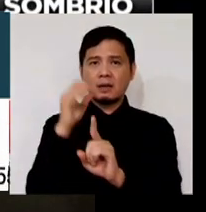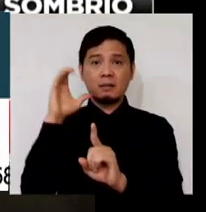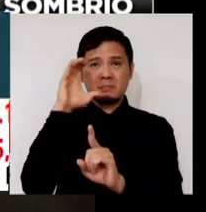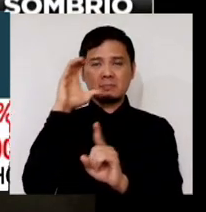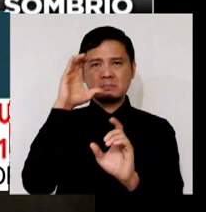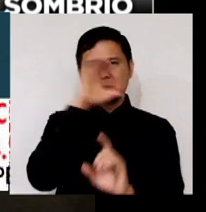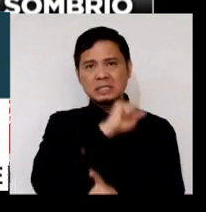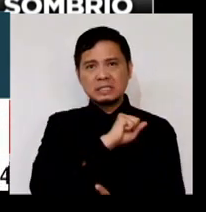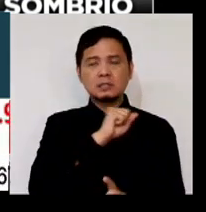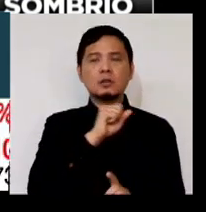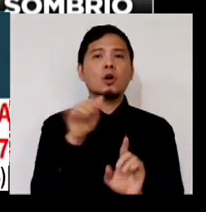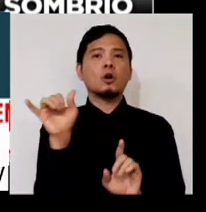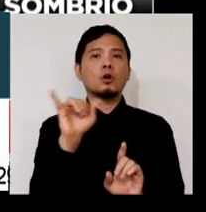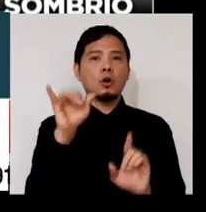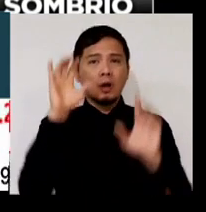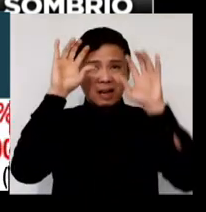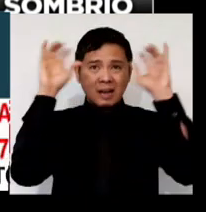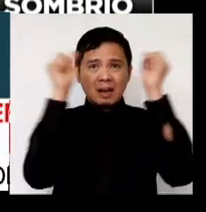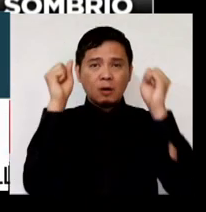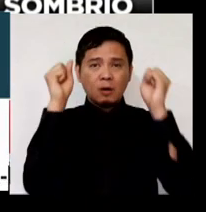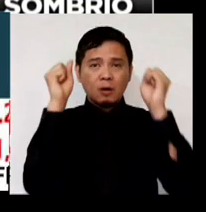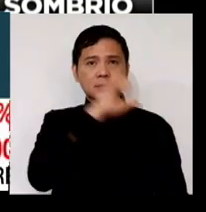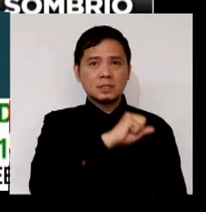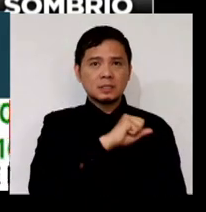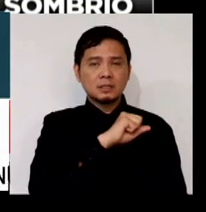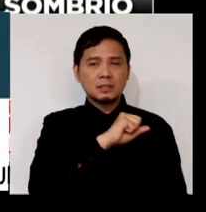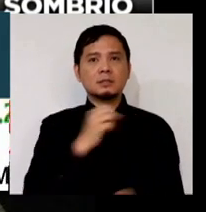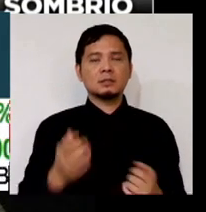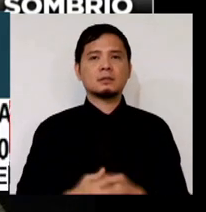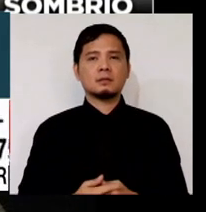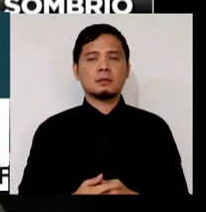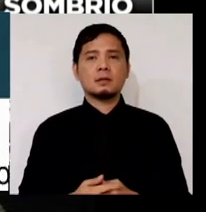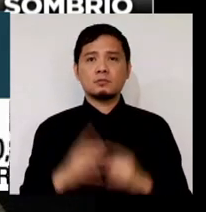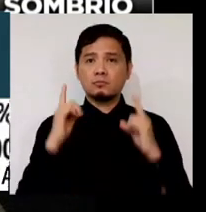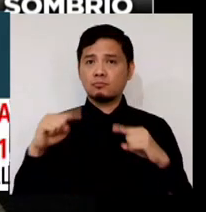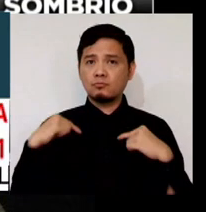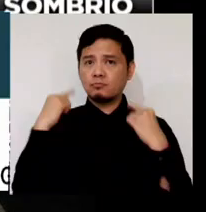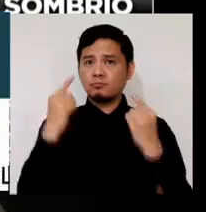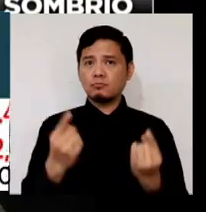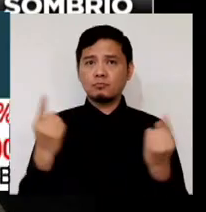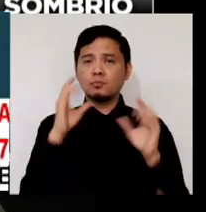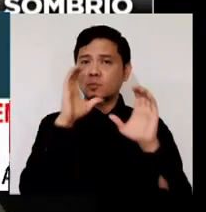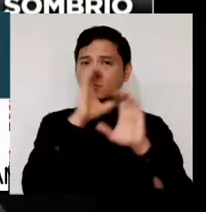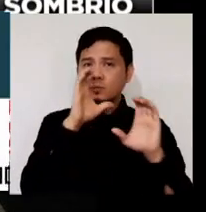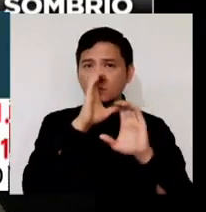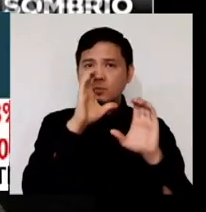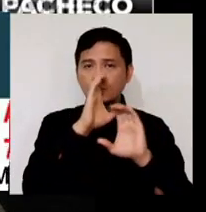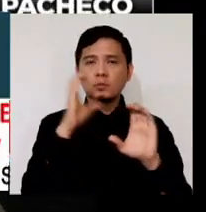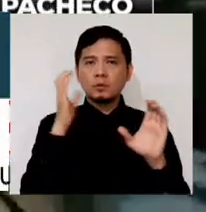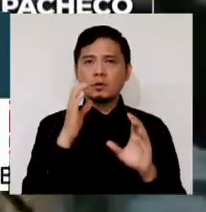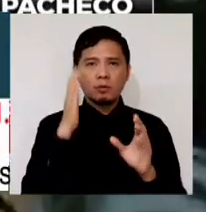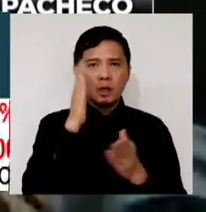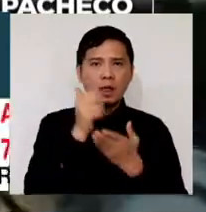kalabaw niya. Ang nakita kanina, kalabaw na lang, wala siya. So hanggang ngayon, nag-search and rescue. Marami